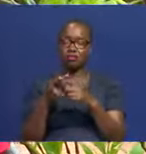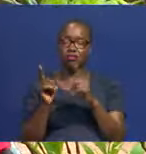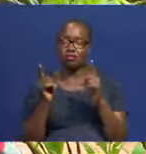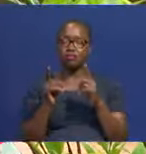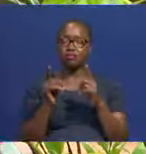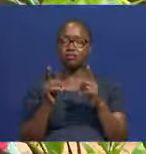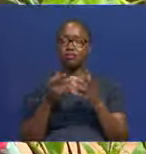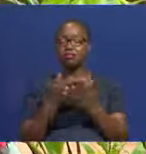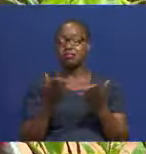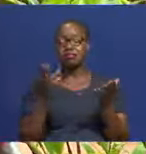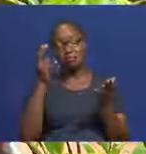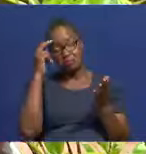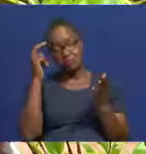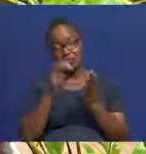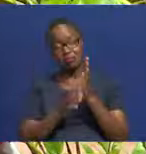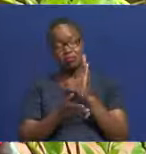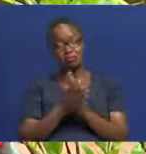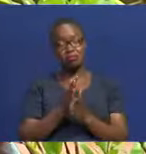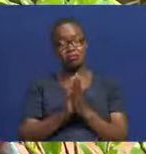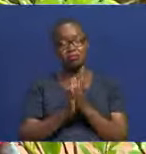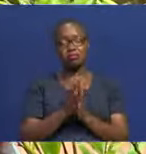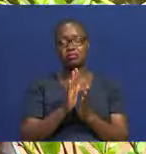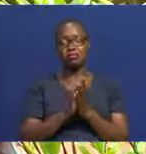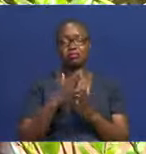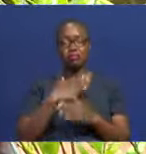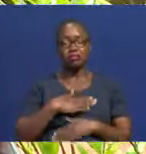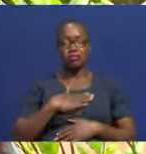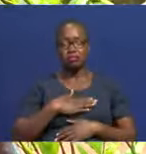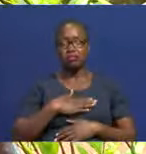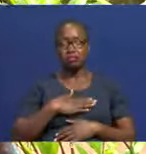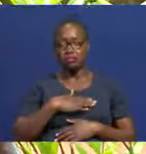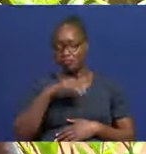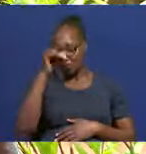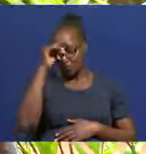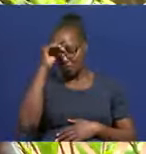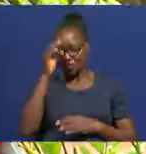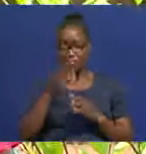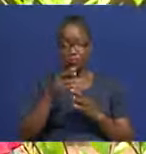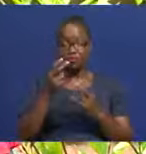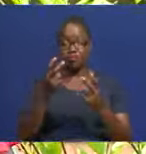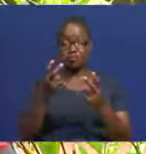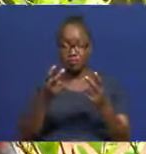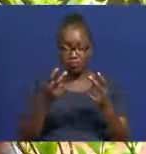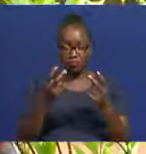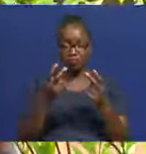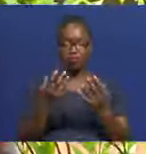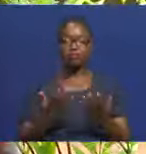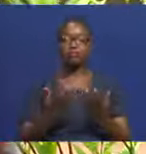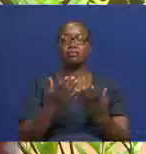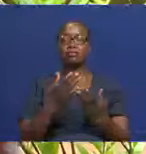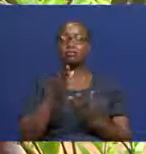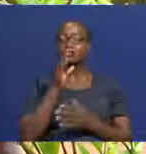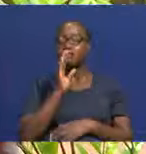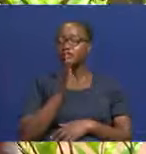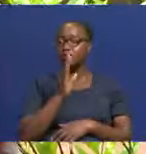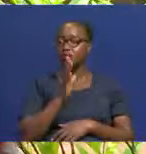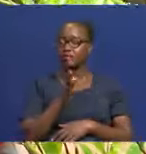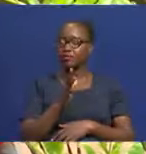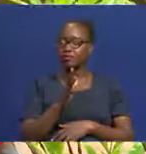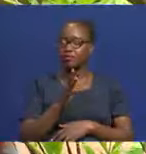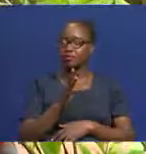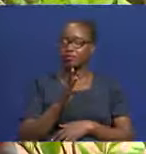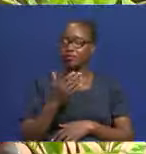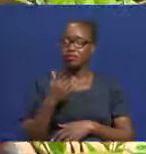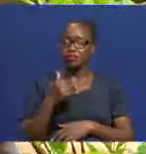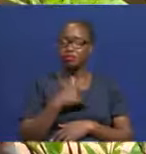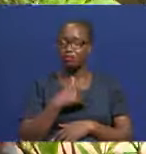Lakini hao hawatambuliwi. Ningeomba serikali, kama inaniona vile ninavyoongea, kuna